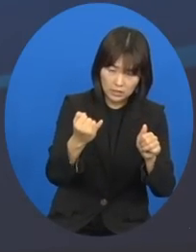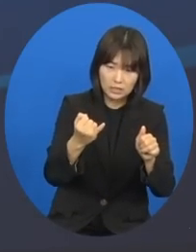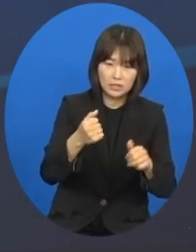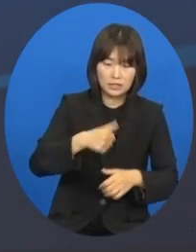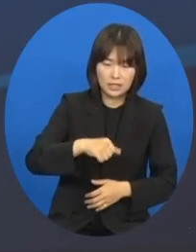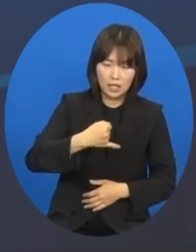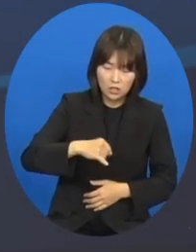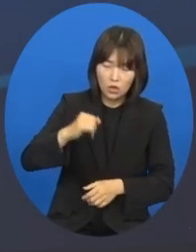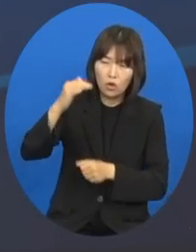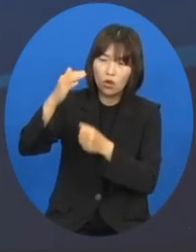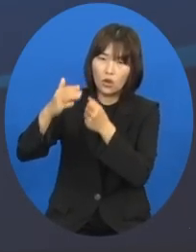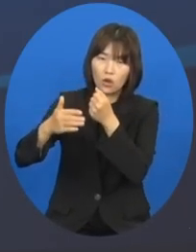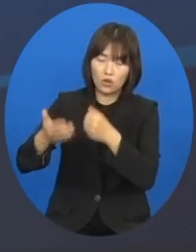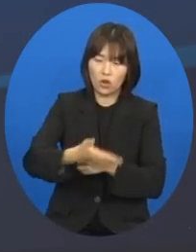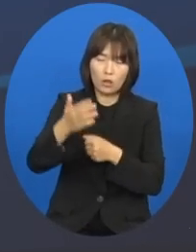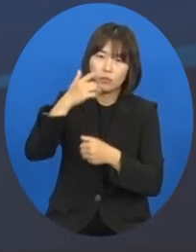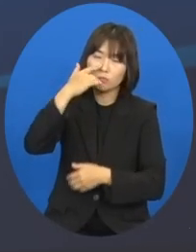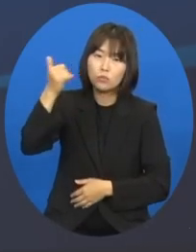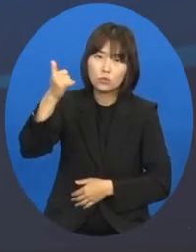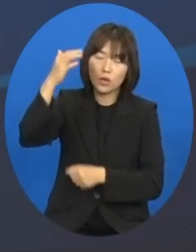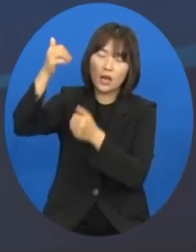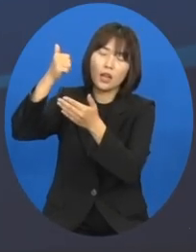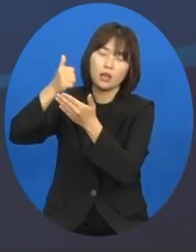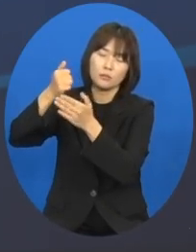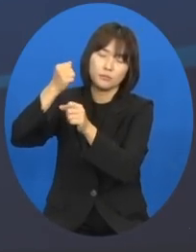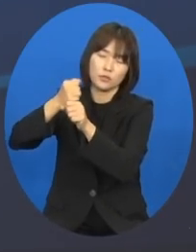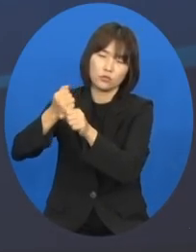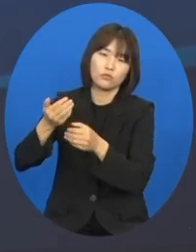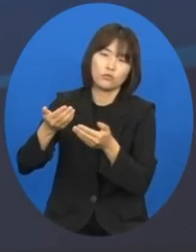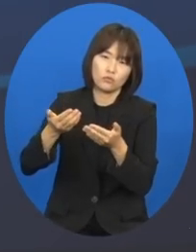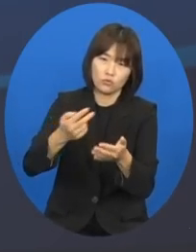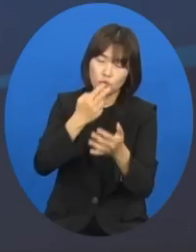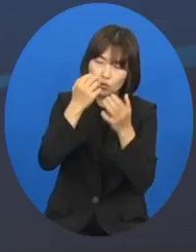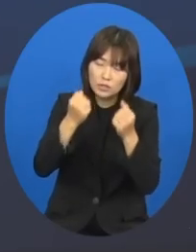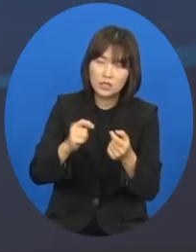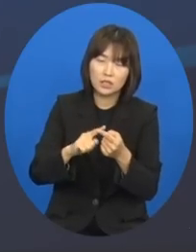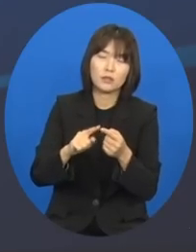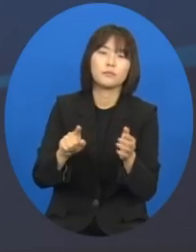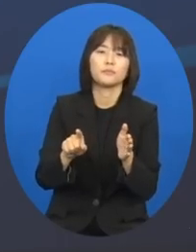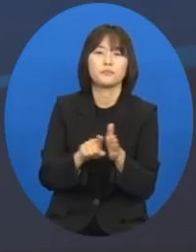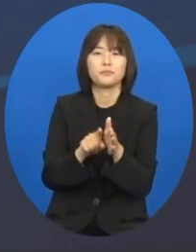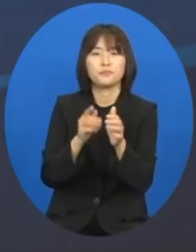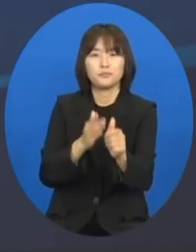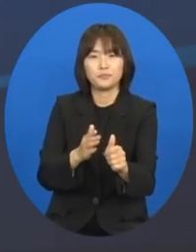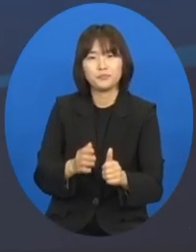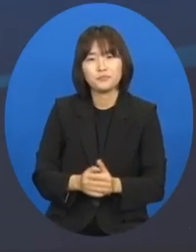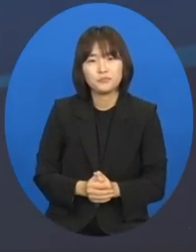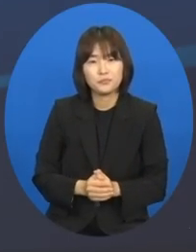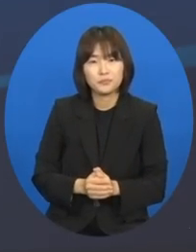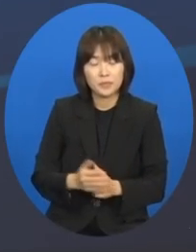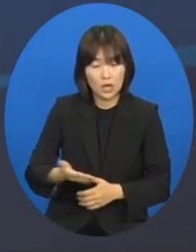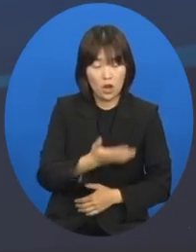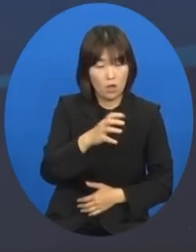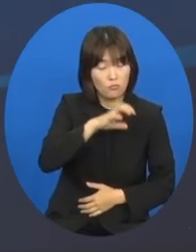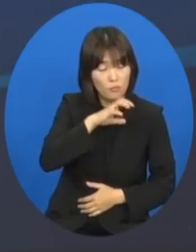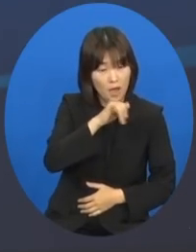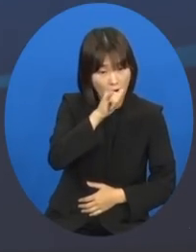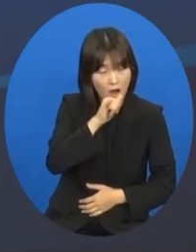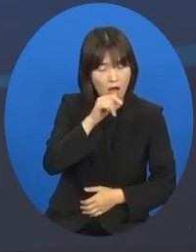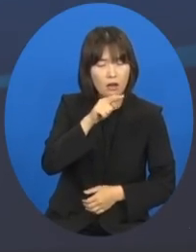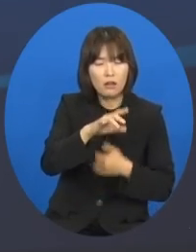존재인 줄로 믿습니다 그래서 여러분이 불만이 생기면 누구한테 얘기해야 돼요 하나님께 얘기하세요